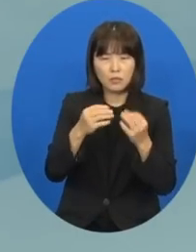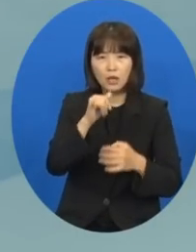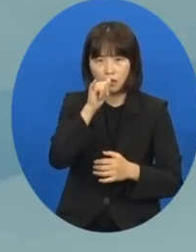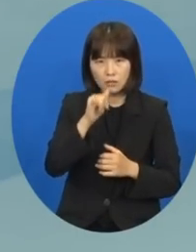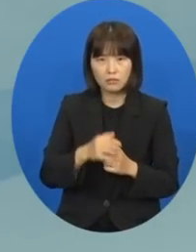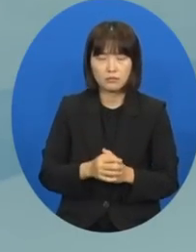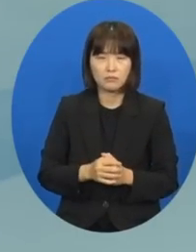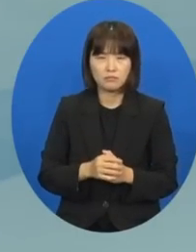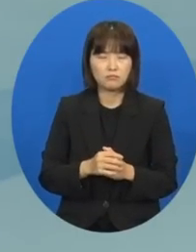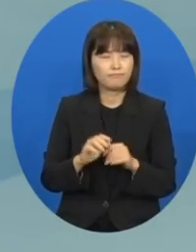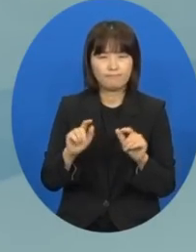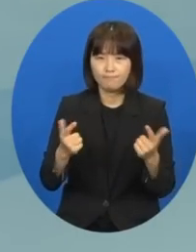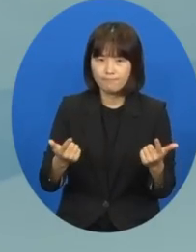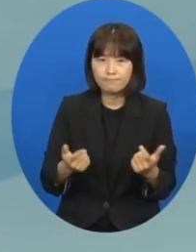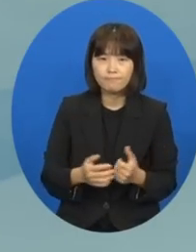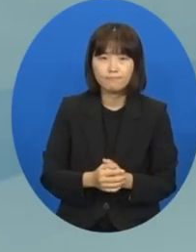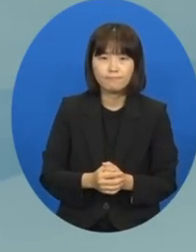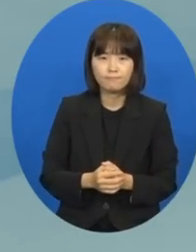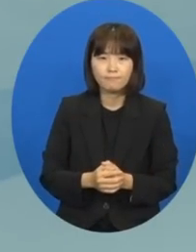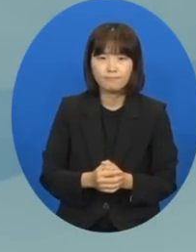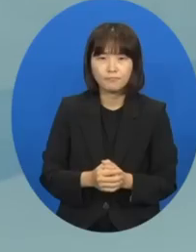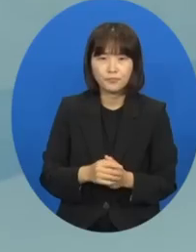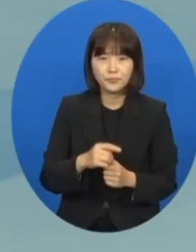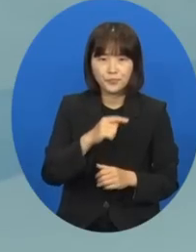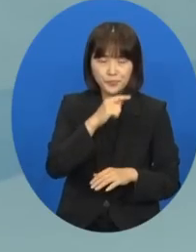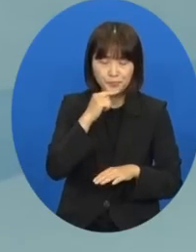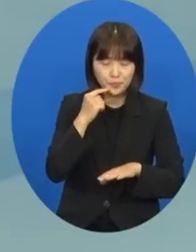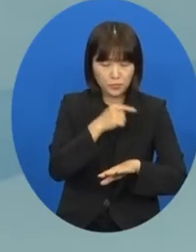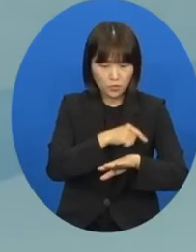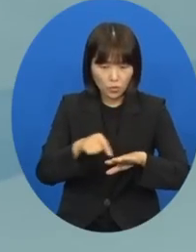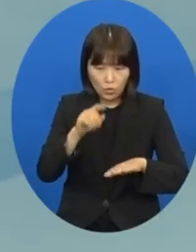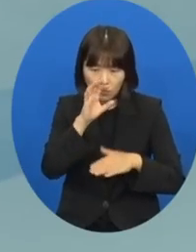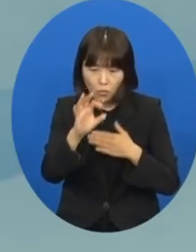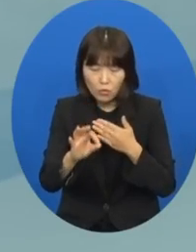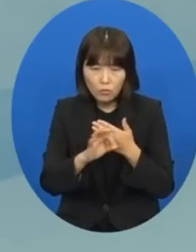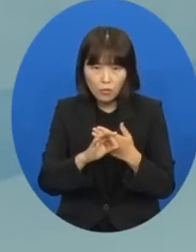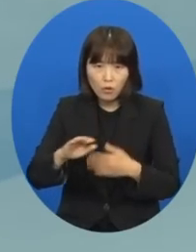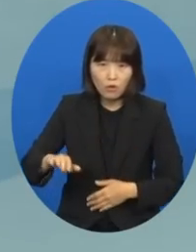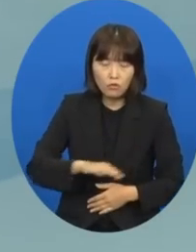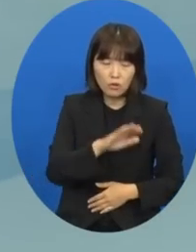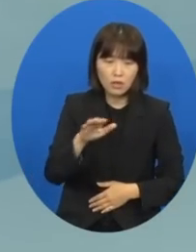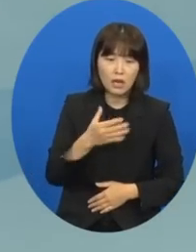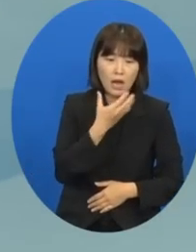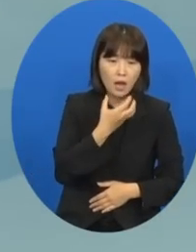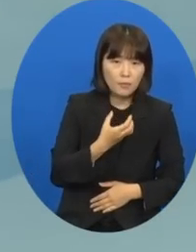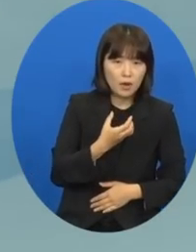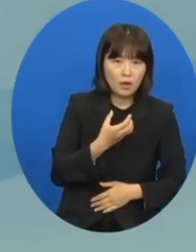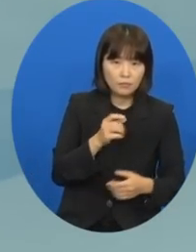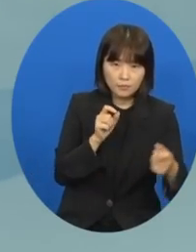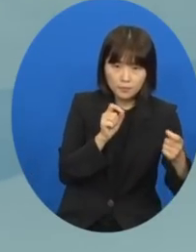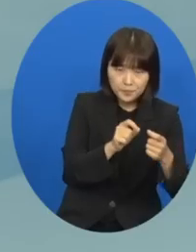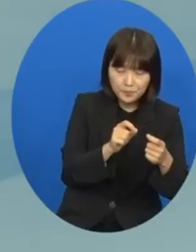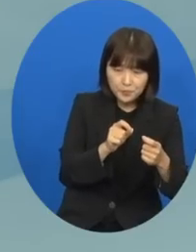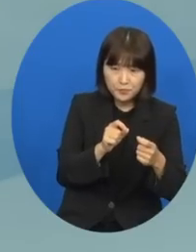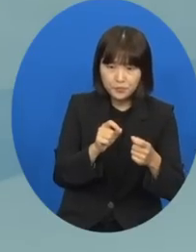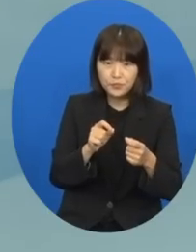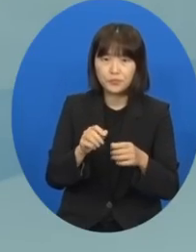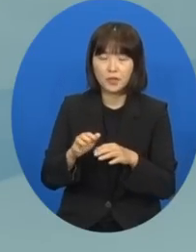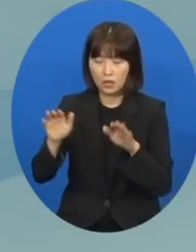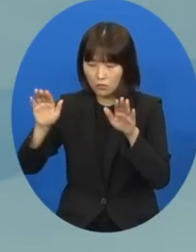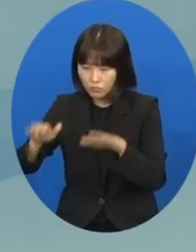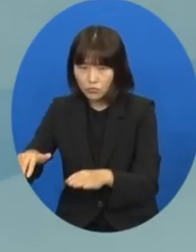사실 혈통으로 따지면 우리가 아브라함에 가깝습니까? 무슬림들에 가깝습니까? 그쪽이 더